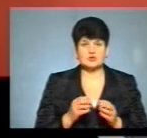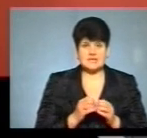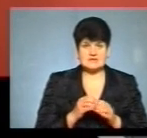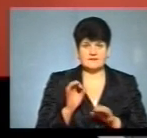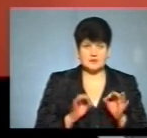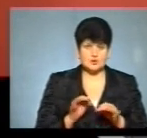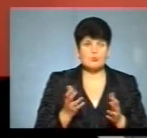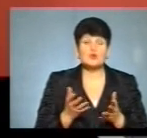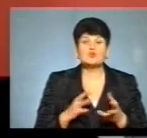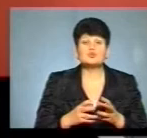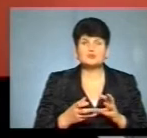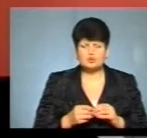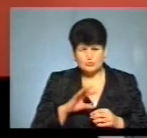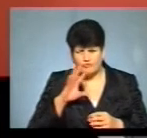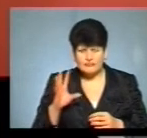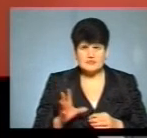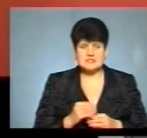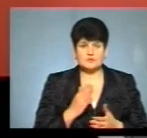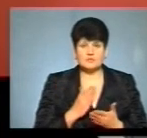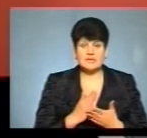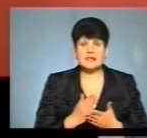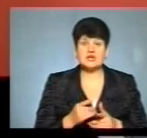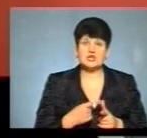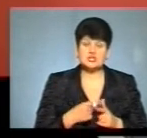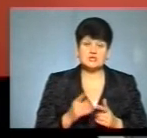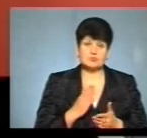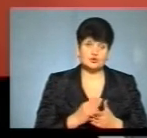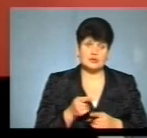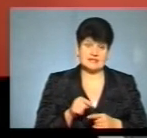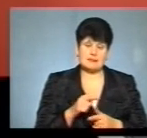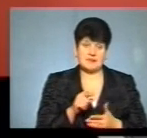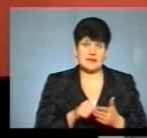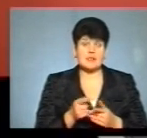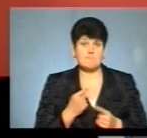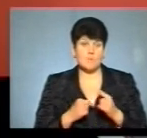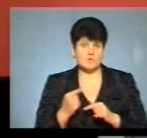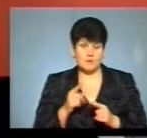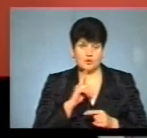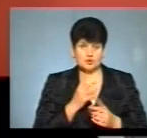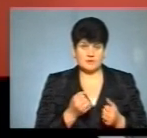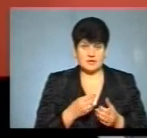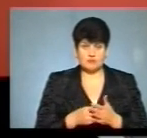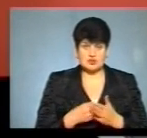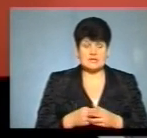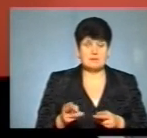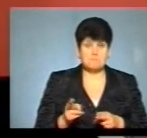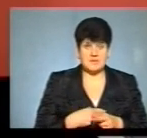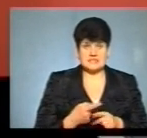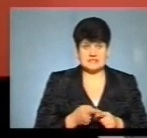про яку суму в цілому йдеться, і чи будете до цього питання ще повертатися, тому що поки що прийняли бюджет без цієї